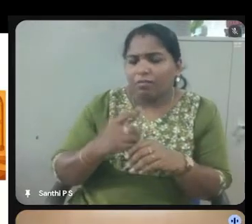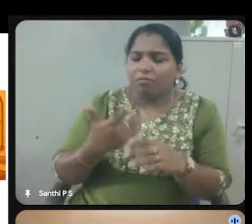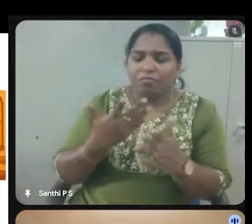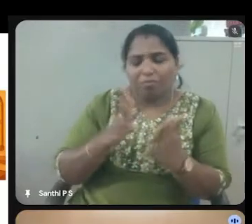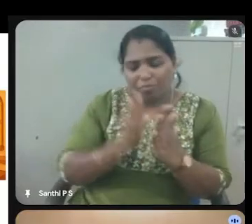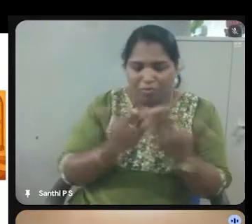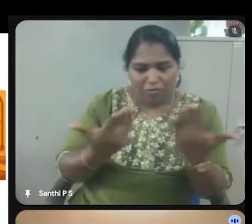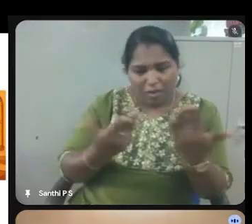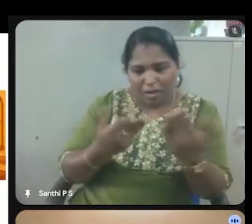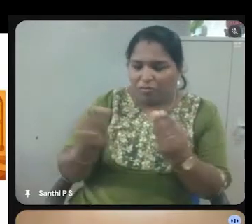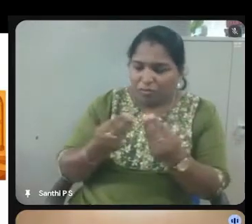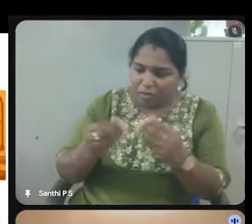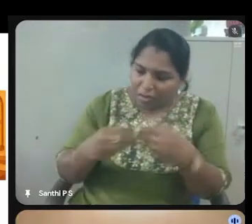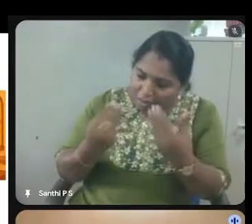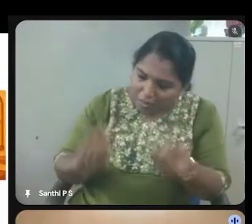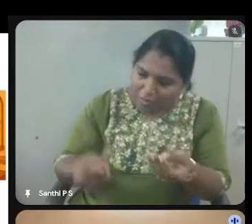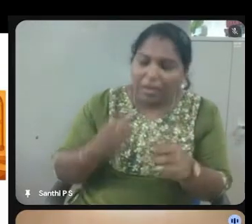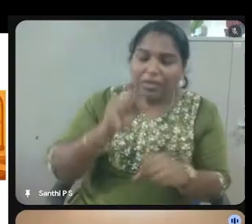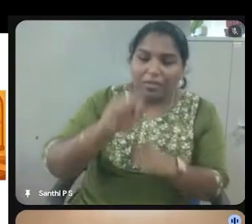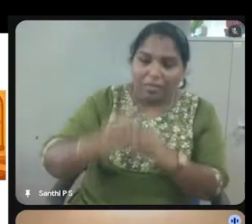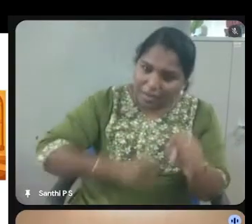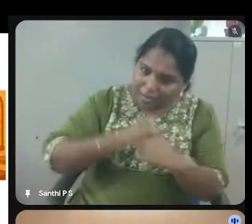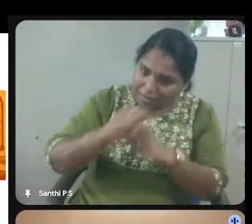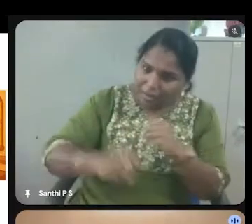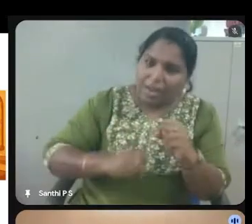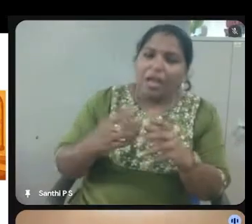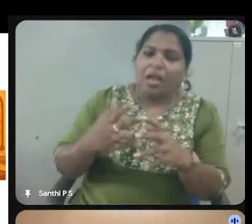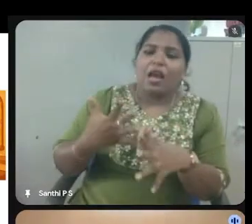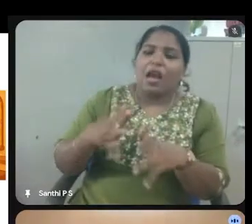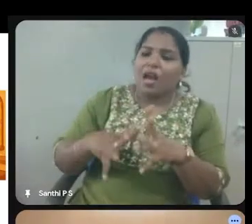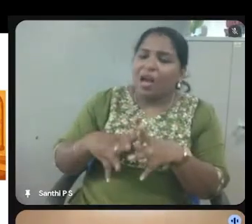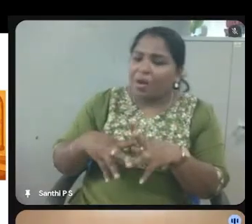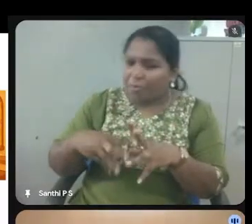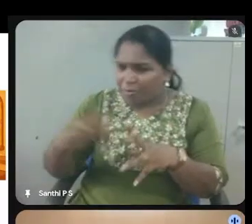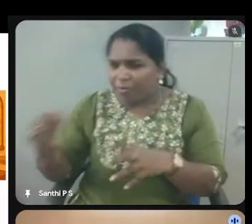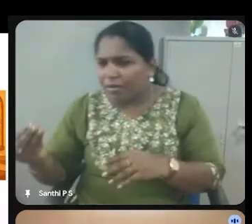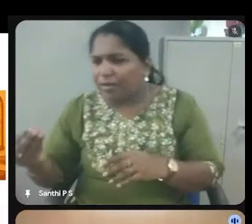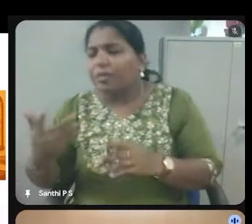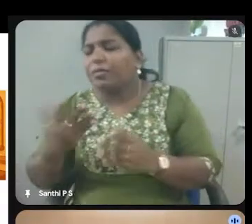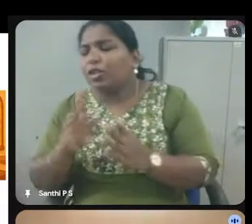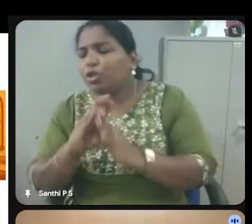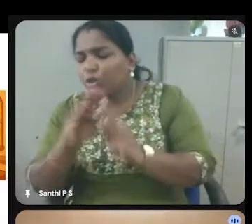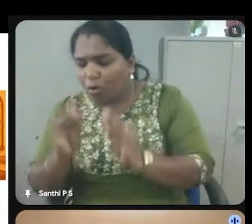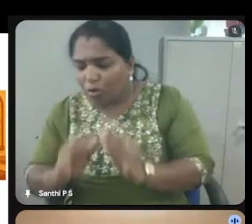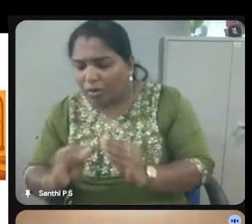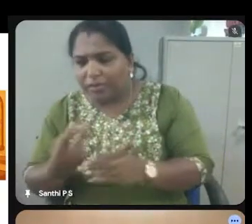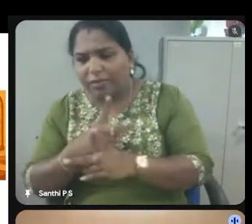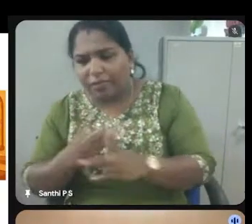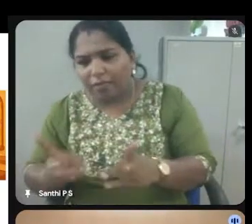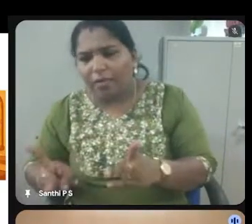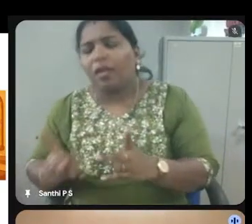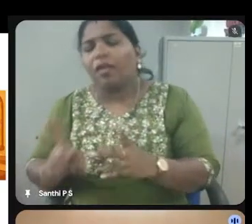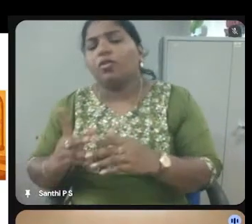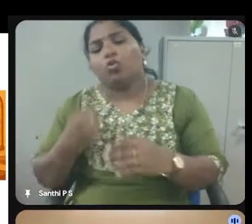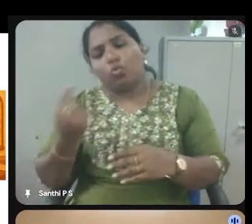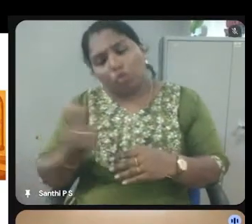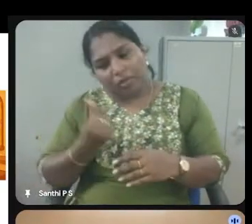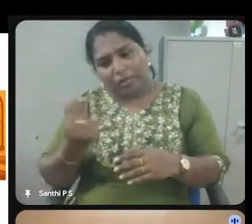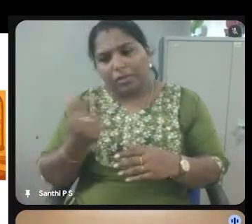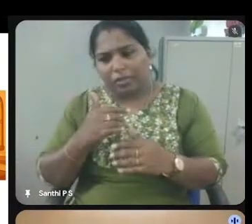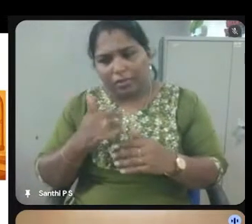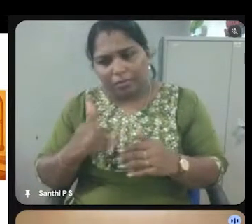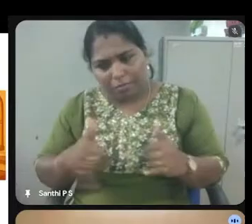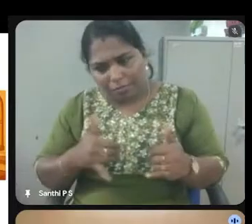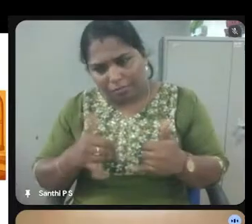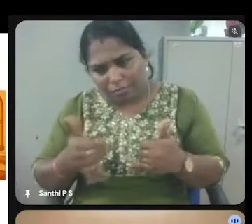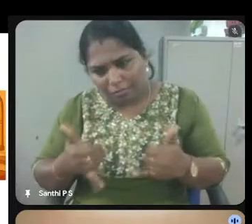കളിക്കാനൊക്കെ അവസരം ഒത്തിരി കൊടുക്കുക. പസിൽസ്, ബിൽഡിംഗ് ബ്ലോക്സ്, അങ്ങനത്തെ ടോയ്സ് ഒക്കെ വെച്ച് കളിക്കാനുള്ള അവസരം കൊടുക്കുക. അപ്പൊ അതിനെ കാട്ടിയൊക്കെ ഏറ്റവും ഇമ്പോർട്ടൻ്റ്